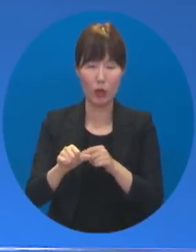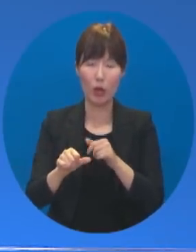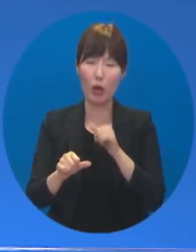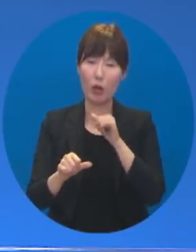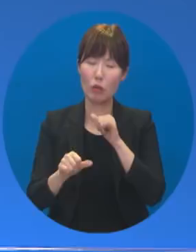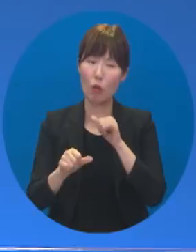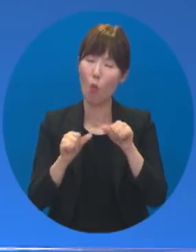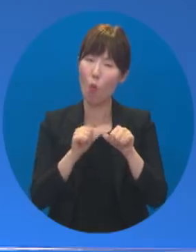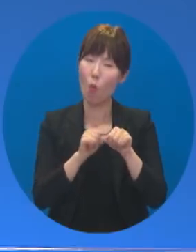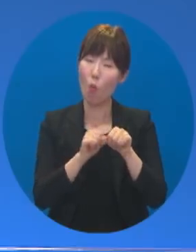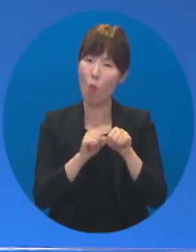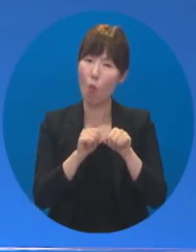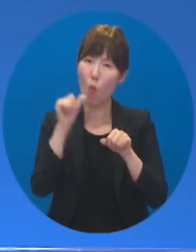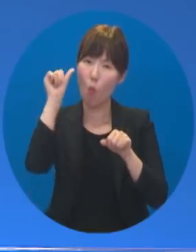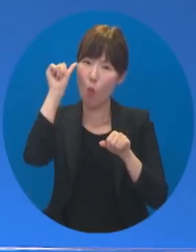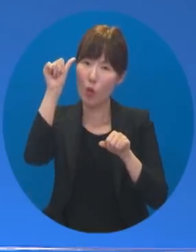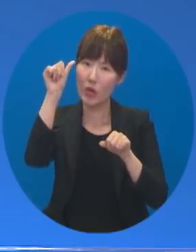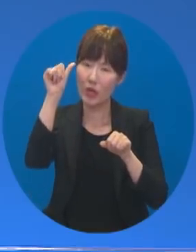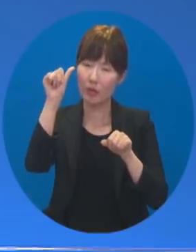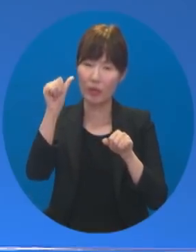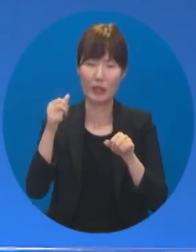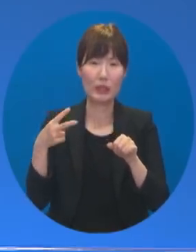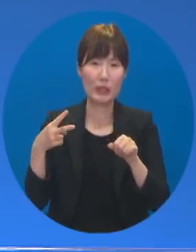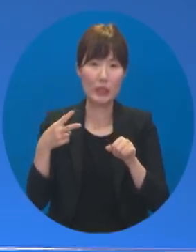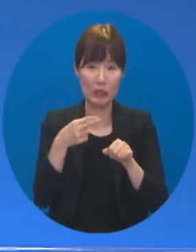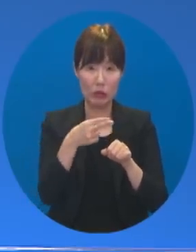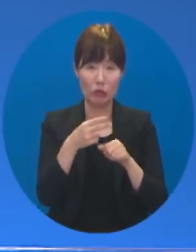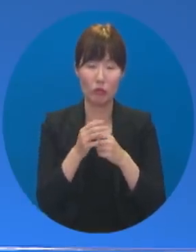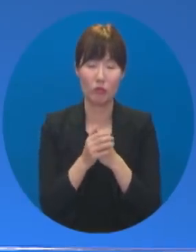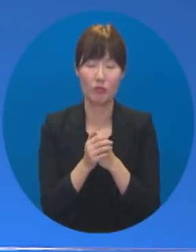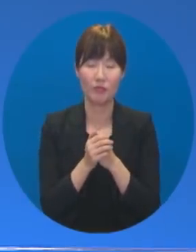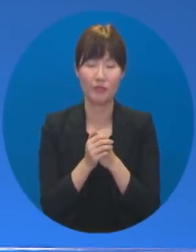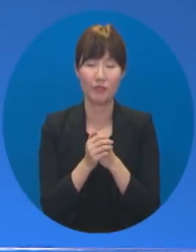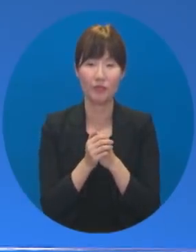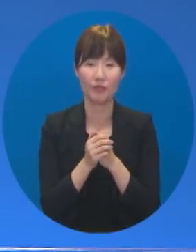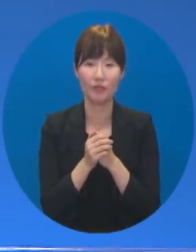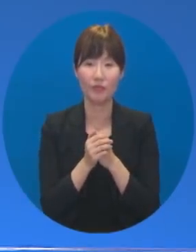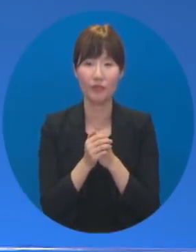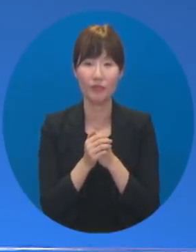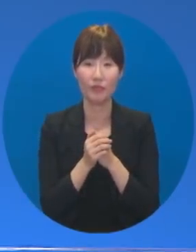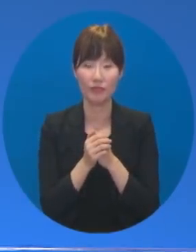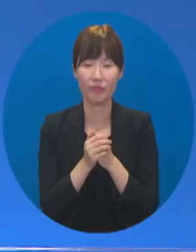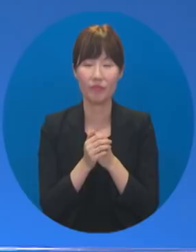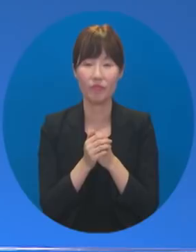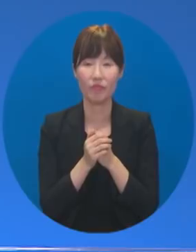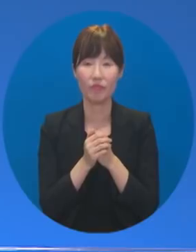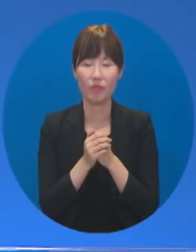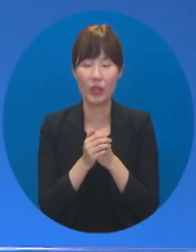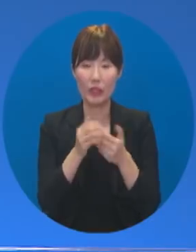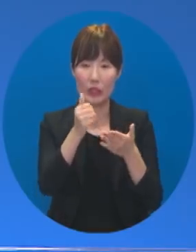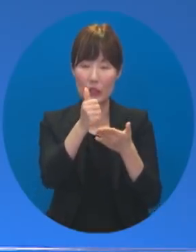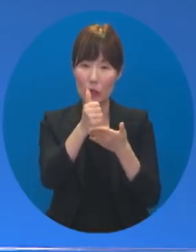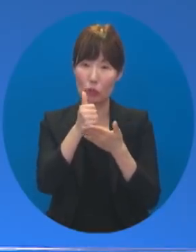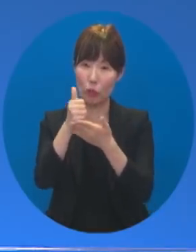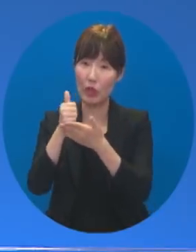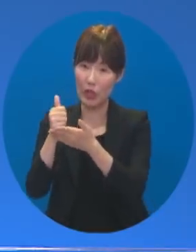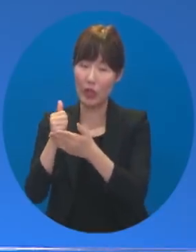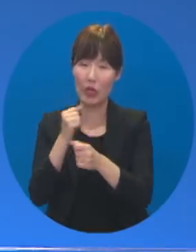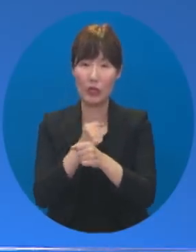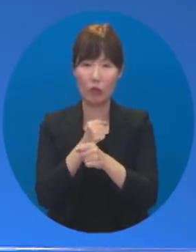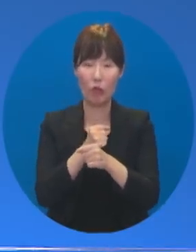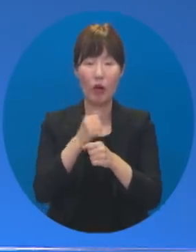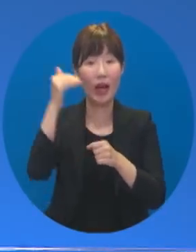이번에도 제가 며칠 전에도 필리핀에 사는 소아조로증 남매를 저희가 이제 많은 분들의 도움으로 초청해서 한국에 구경을